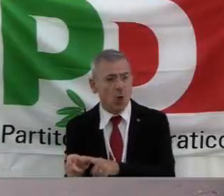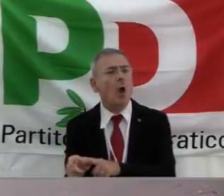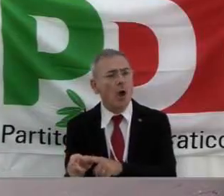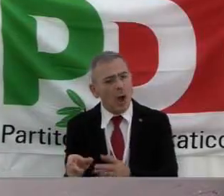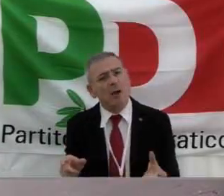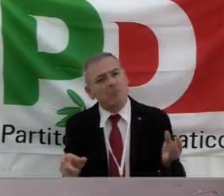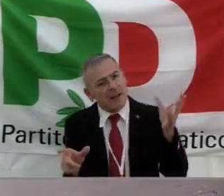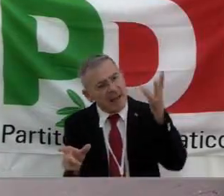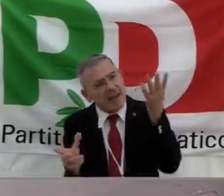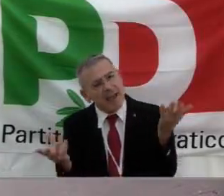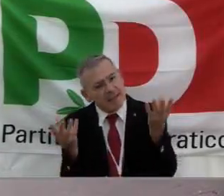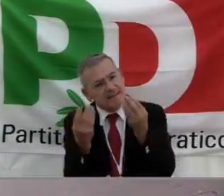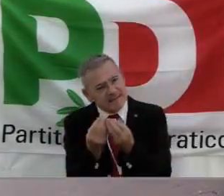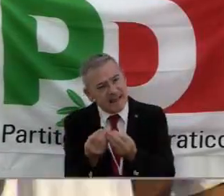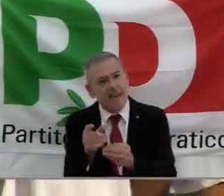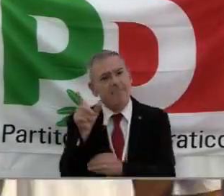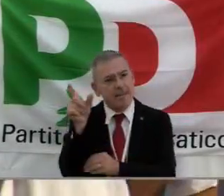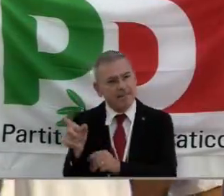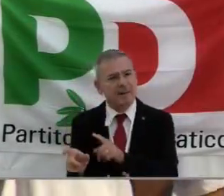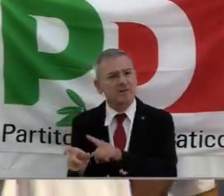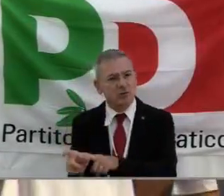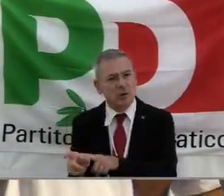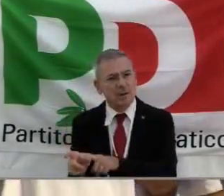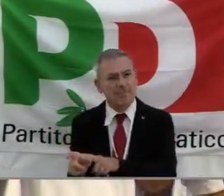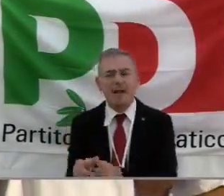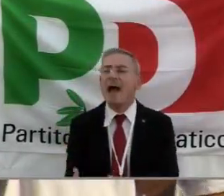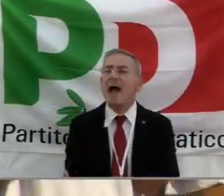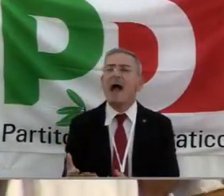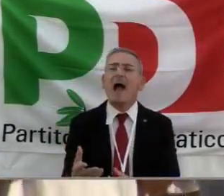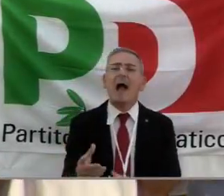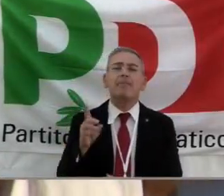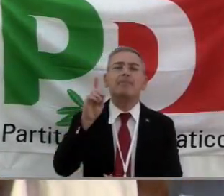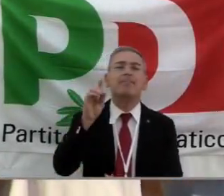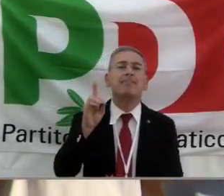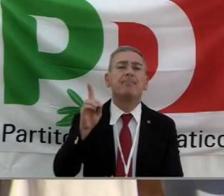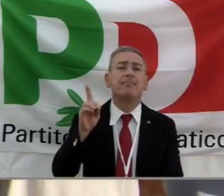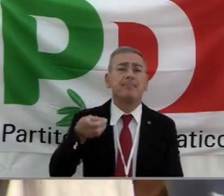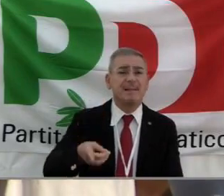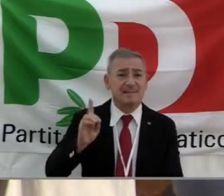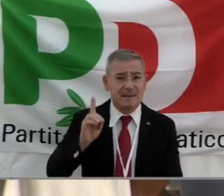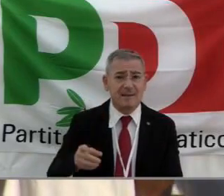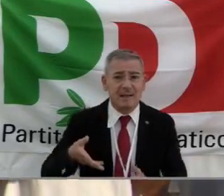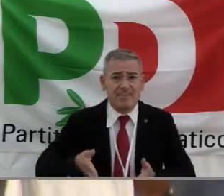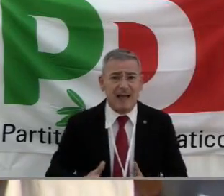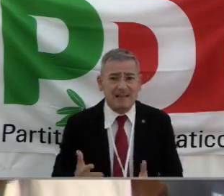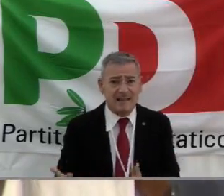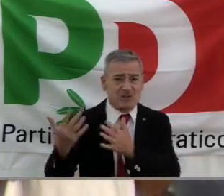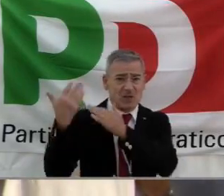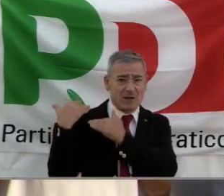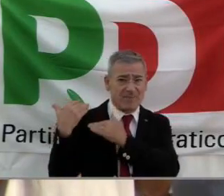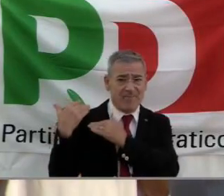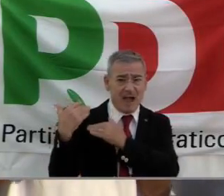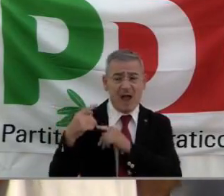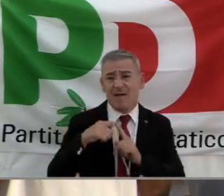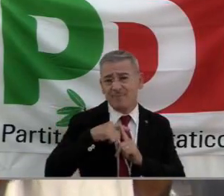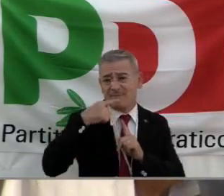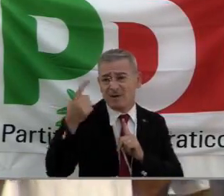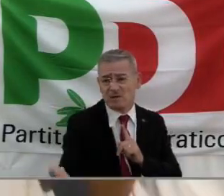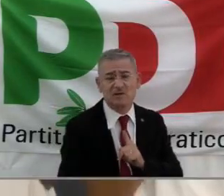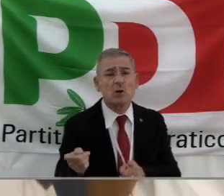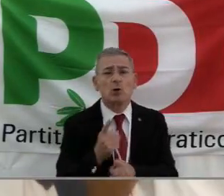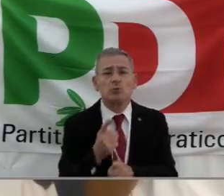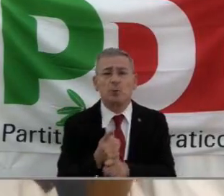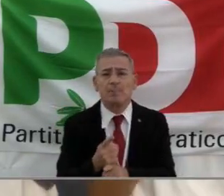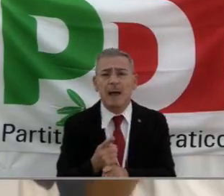le persone. Ma a 10 anni dalla nascita del PD... noi dobbiamo rimettere a fuoco la sfida